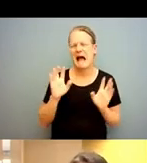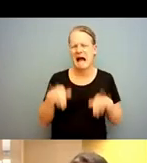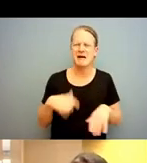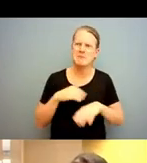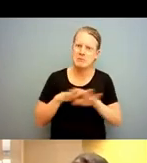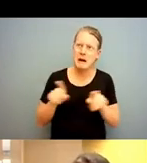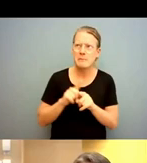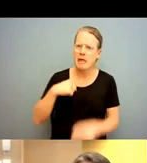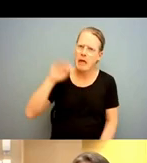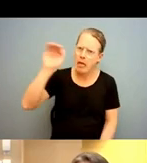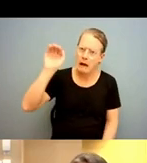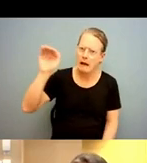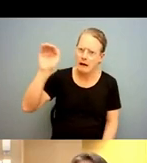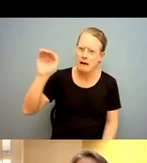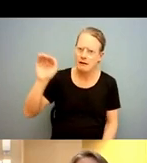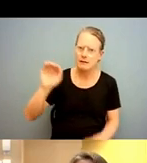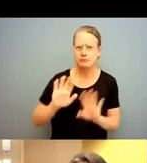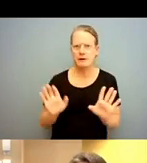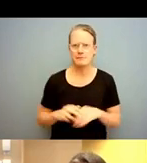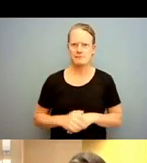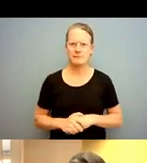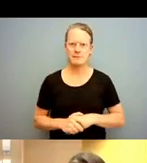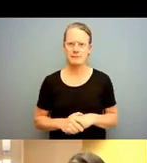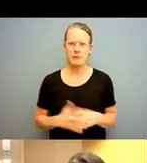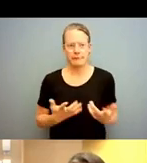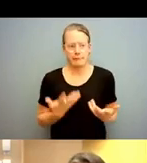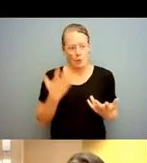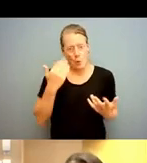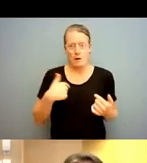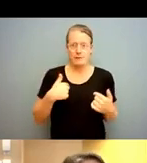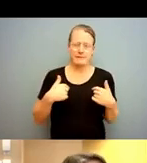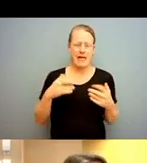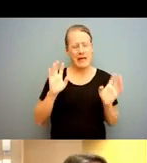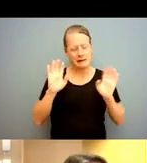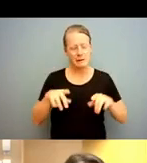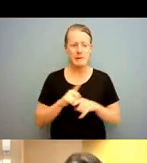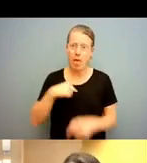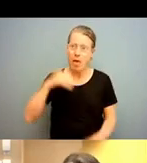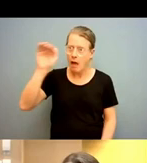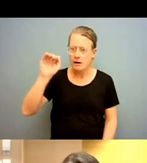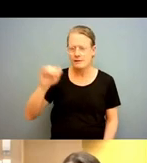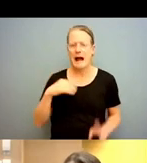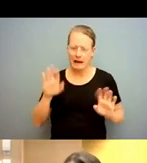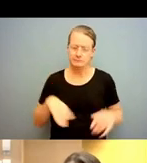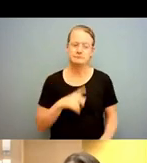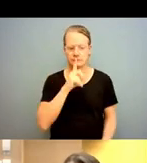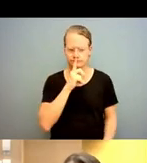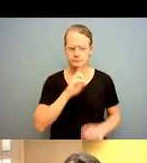outamerkan nuora parkipuoli vetsä muistopuhtsi farui pehässäs puudaltäämmäi.